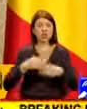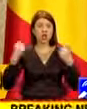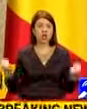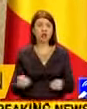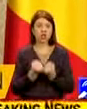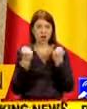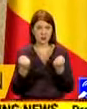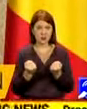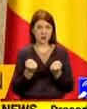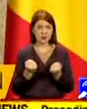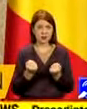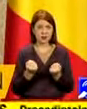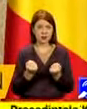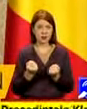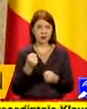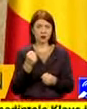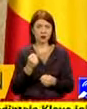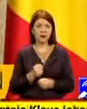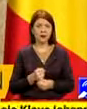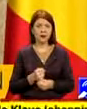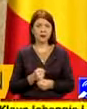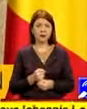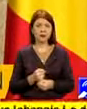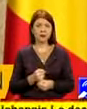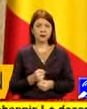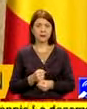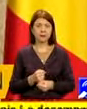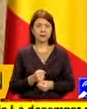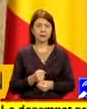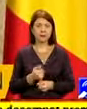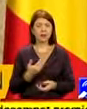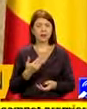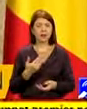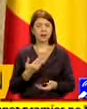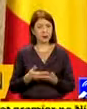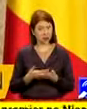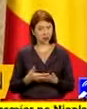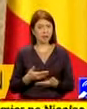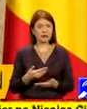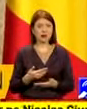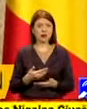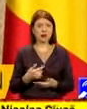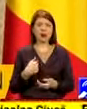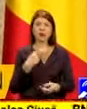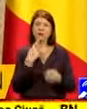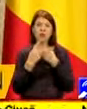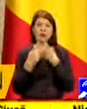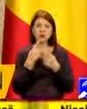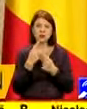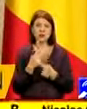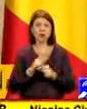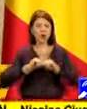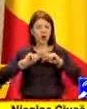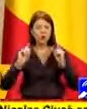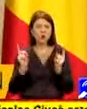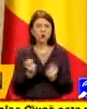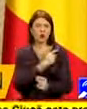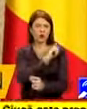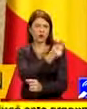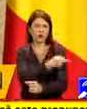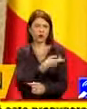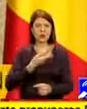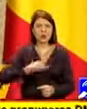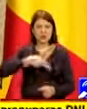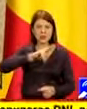acțiunile pe care le întreprinde. În acest sens, vom negocia cu toate forțele